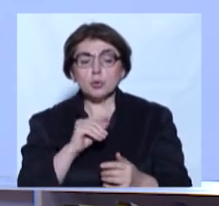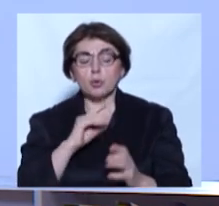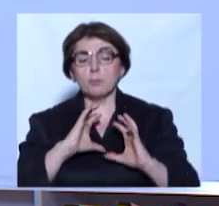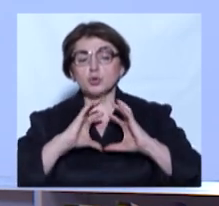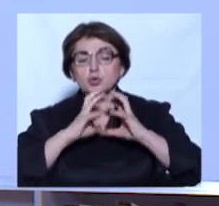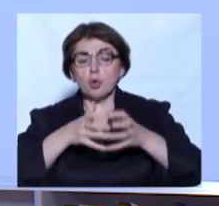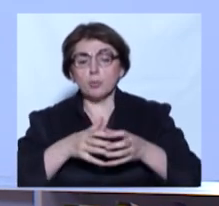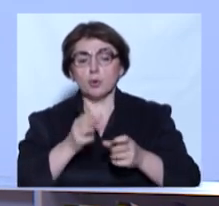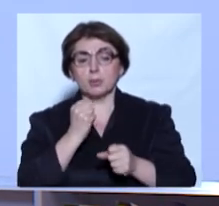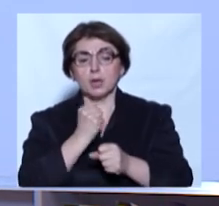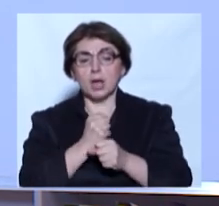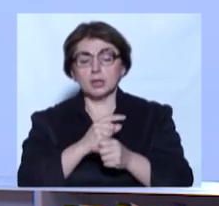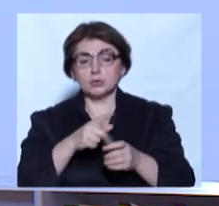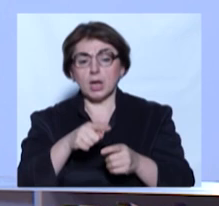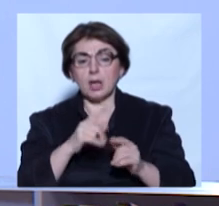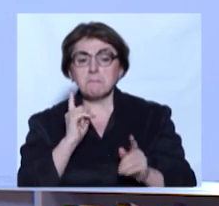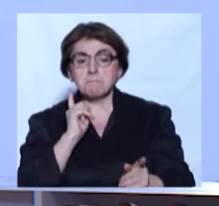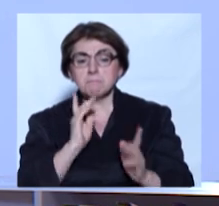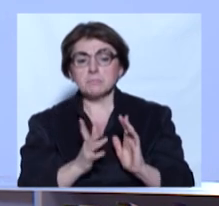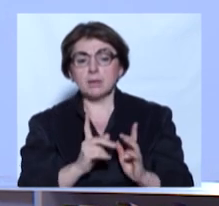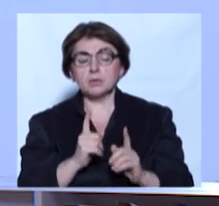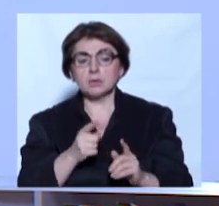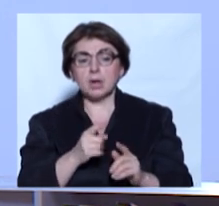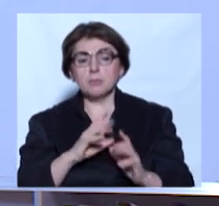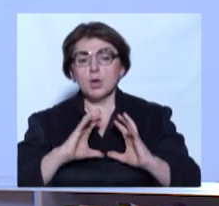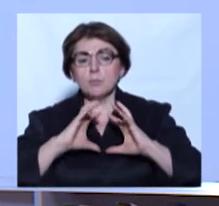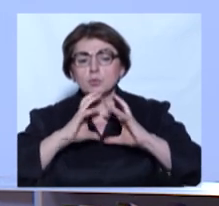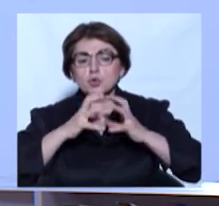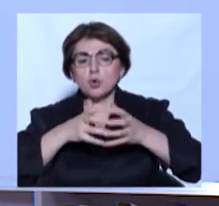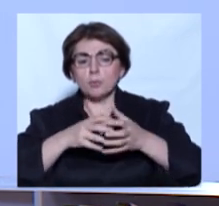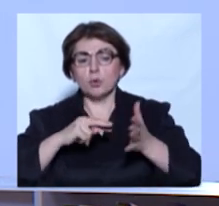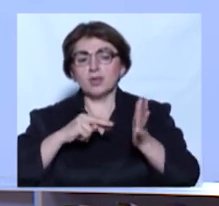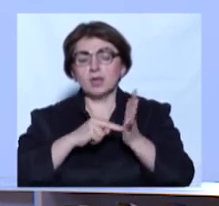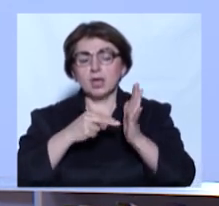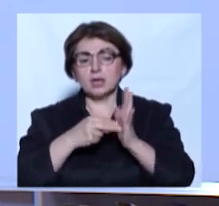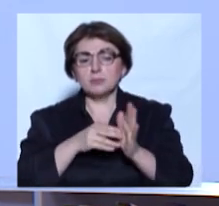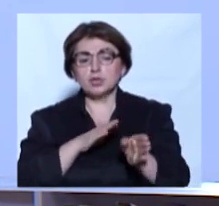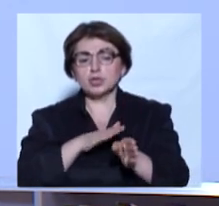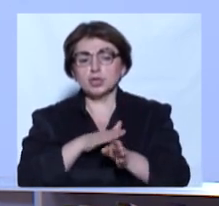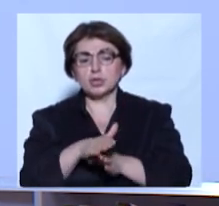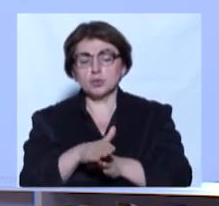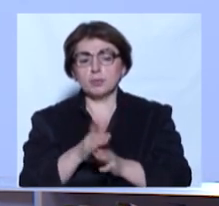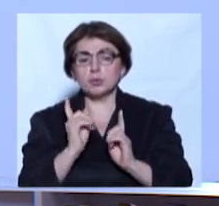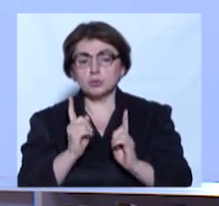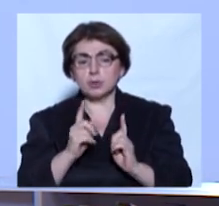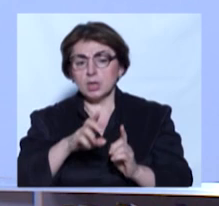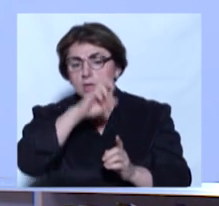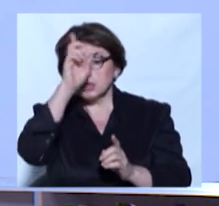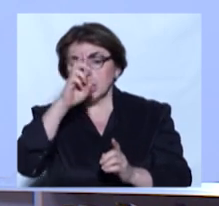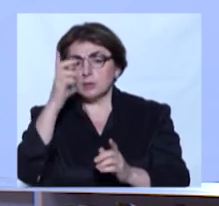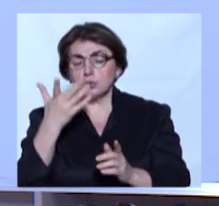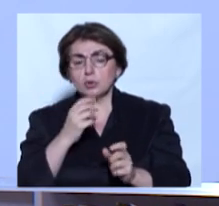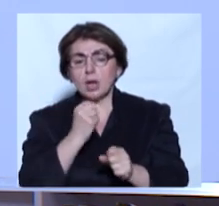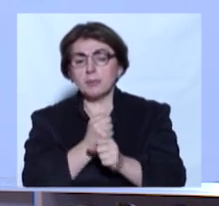მსოფლიო რომ გაუმკლავდეს აი მართლაც ამ მსოფლიოსთვის გლობალური გეგმის განხორციელებას, ან თუნდაც ქვეყნები როგორ აპირებენ